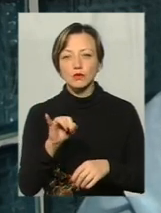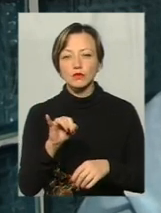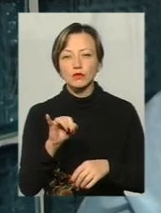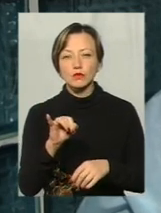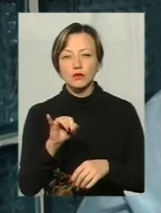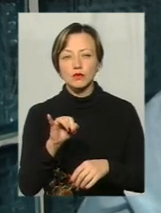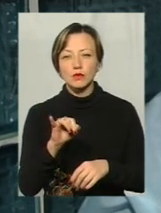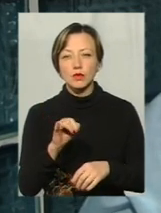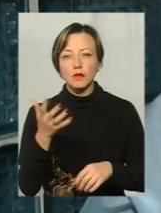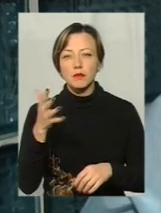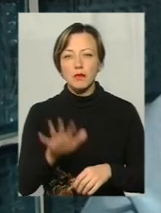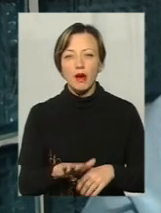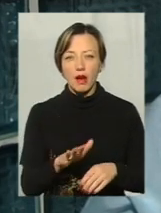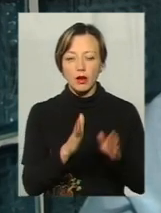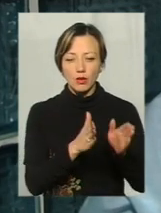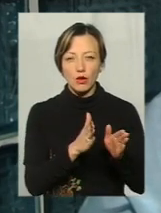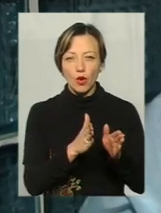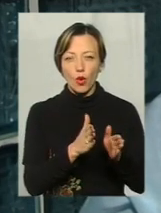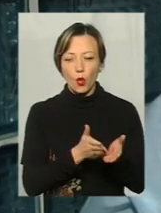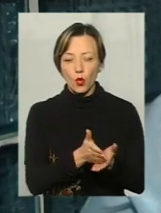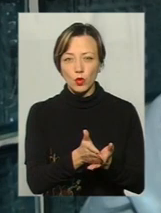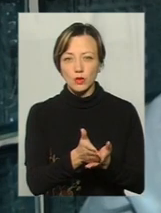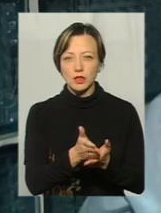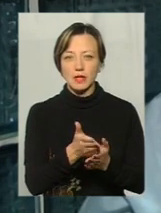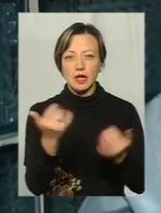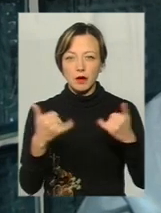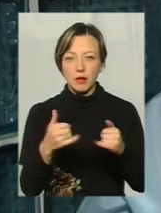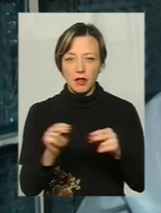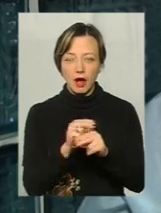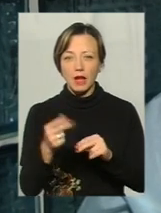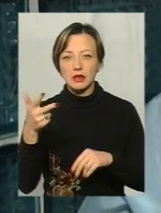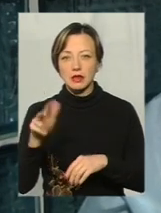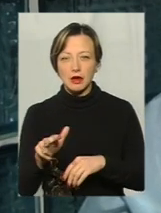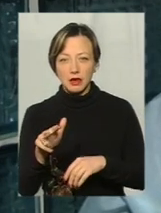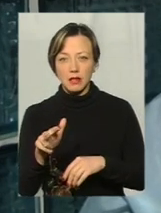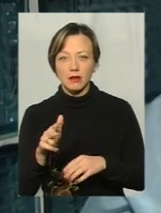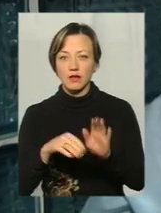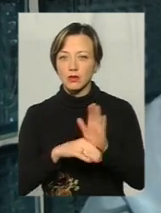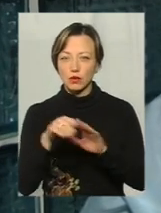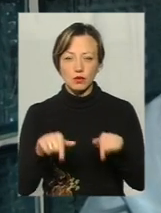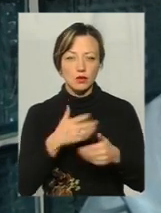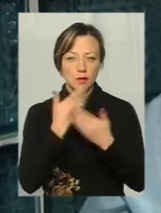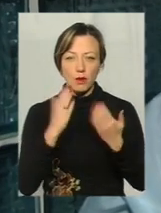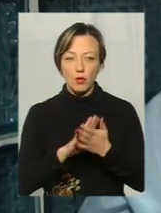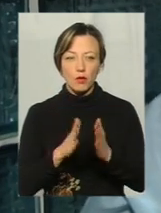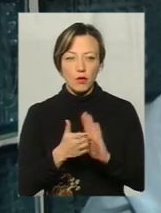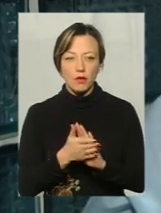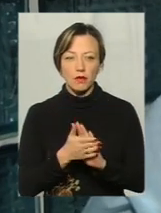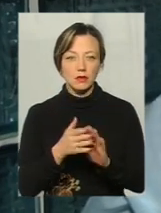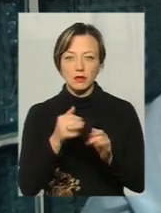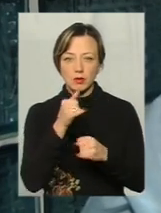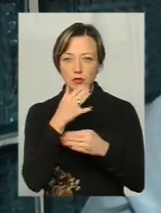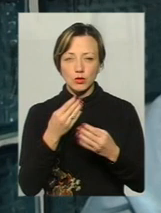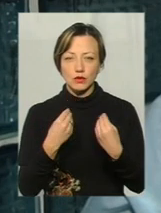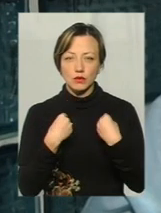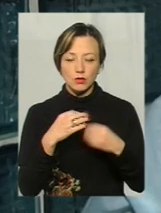5 блоків хіміотерапії, 2 блоки ми можемо пройти тут, а 3 блоки висока, тут немає умов і не можуть нам